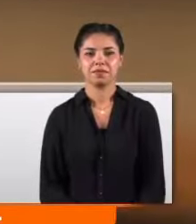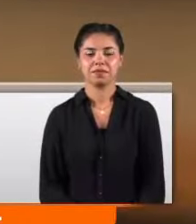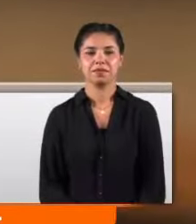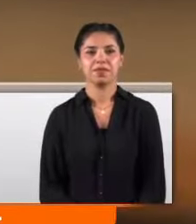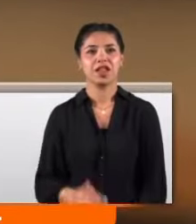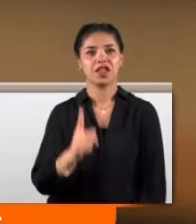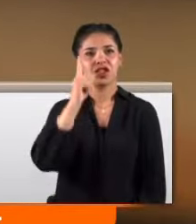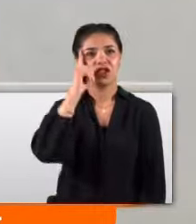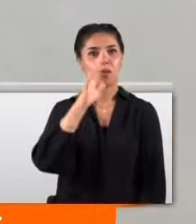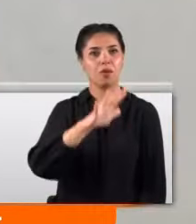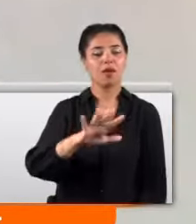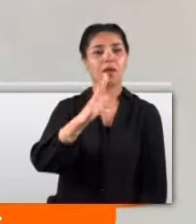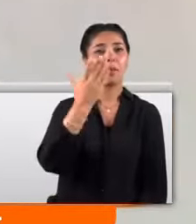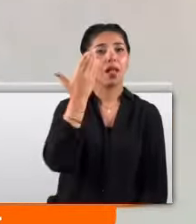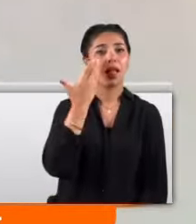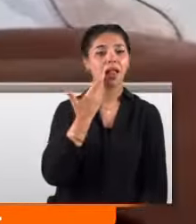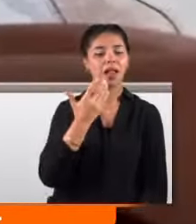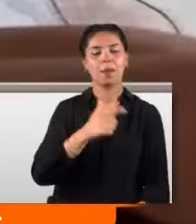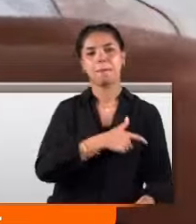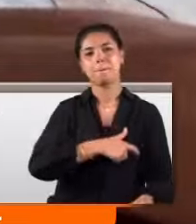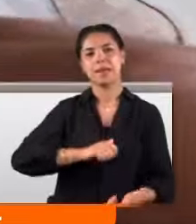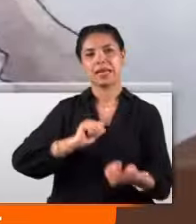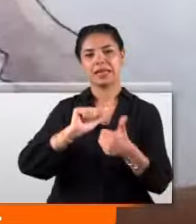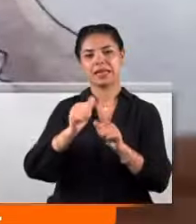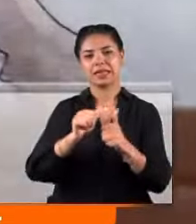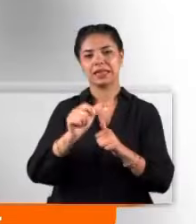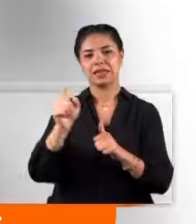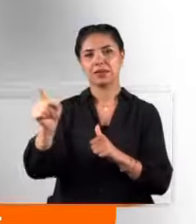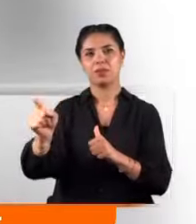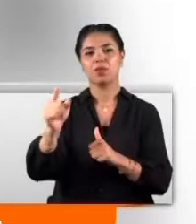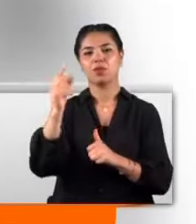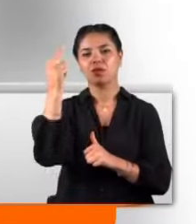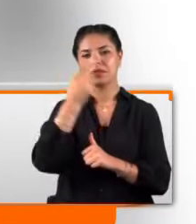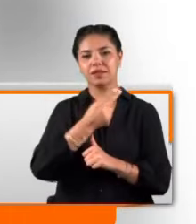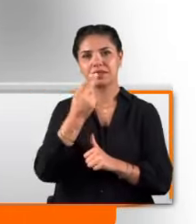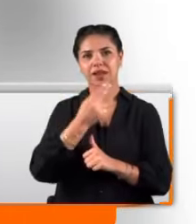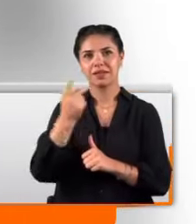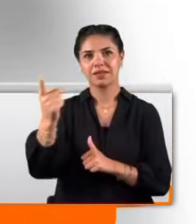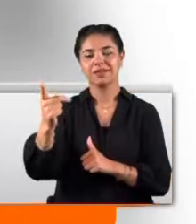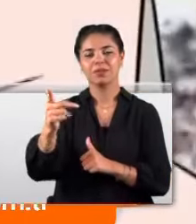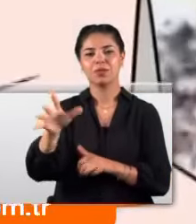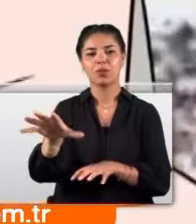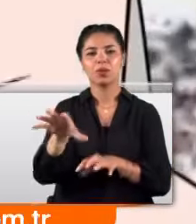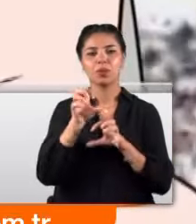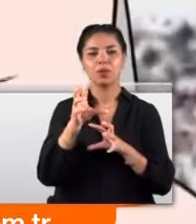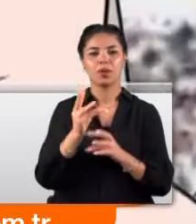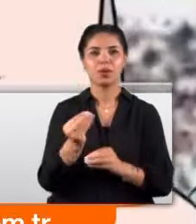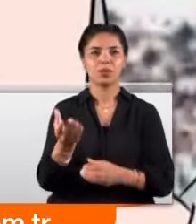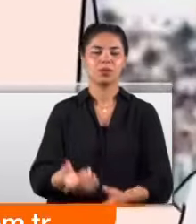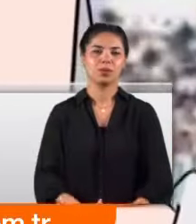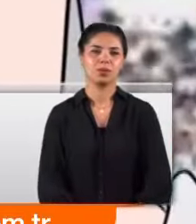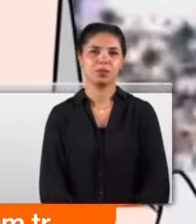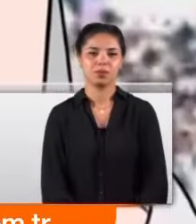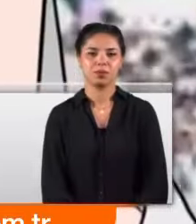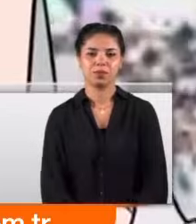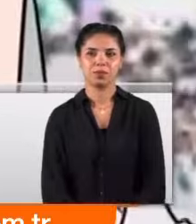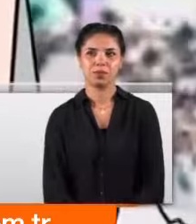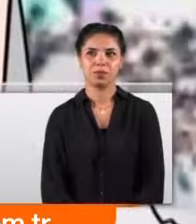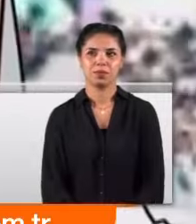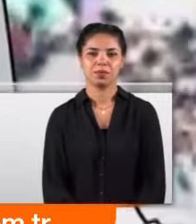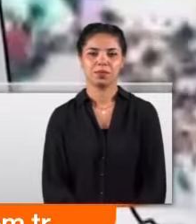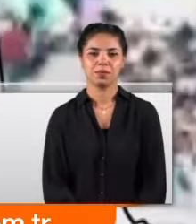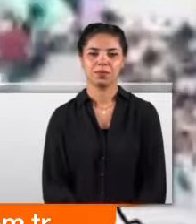Japonları kendisine hayran bırakan milli sporcu anime çizimlerine ve animasyonlarına da ilham verdi. Omoidasu. Yine